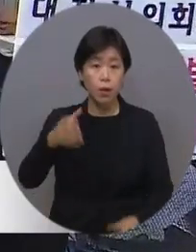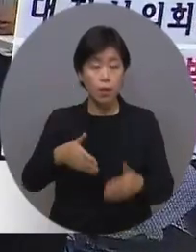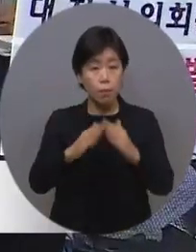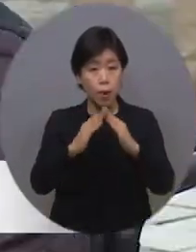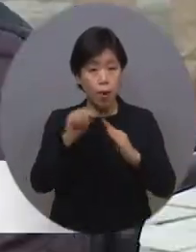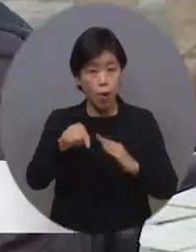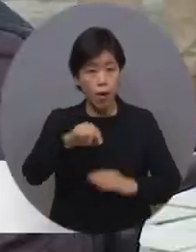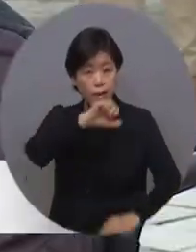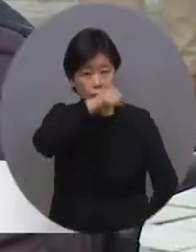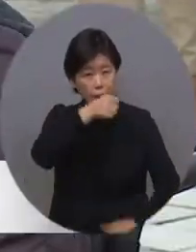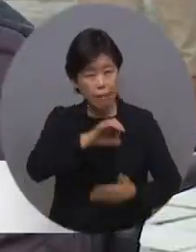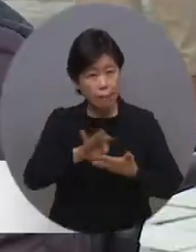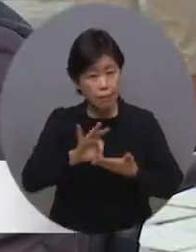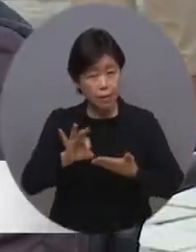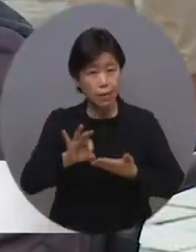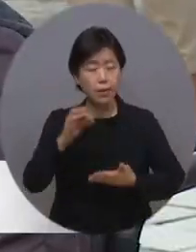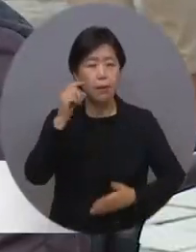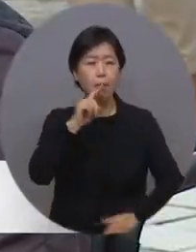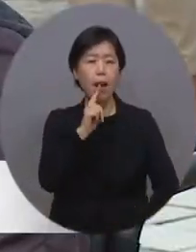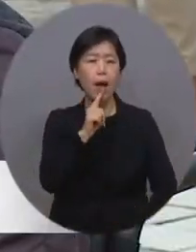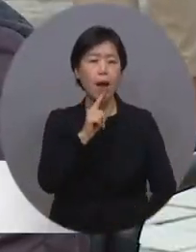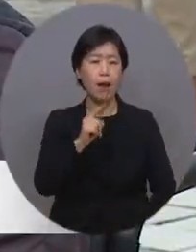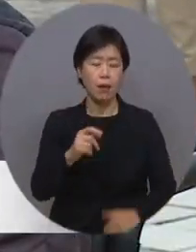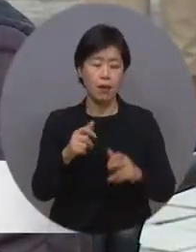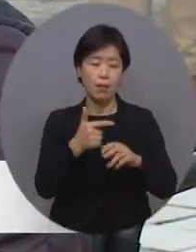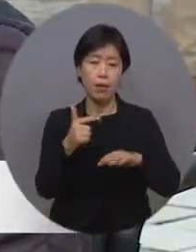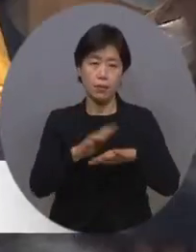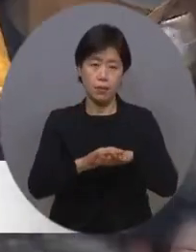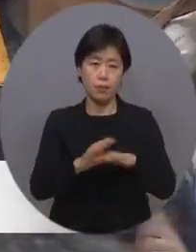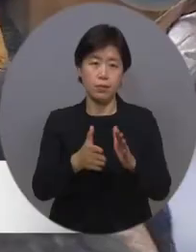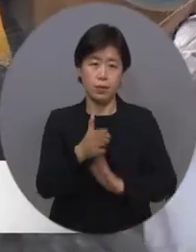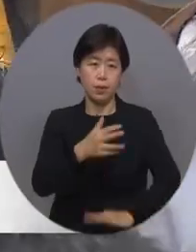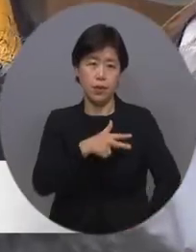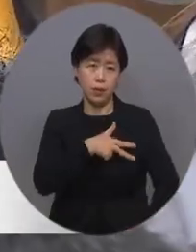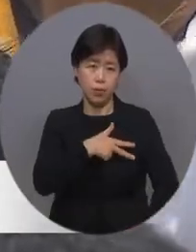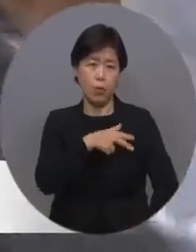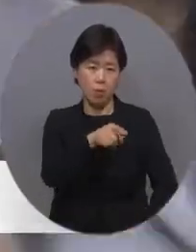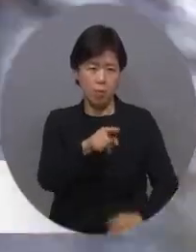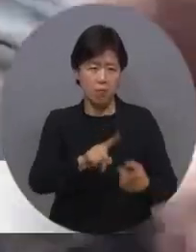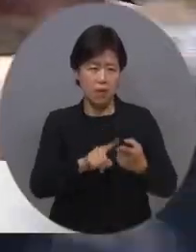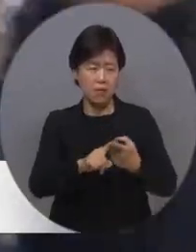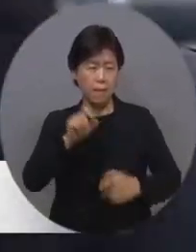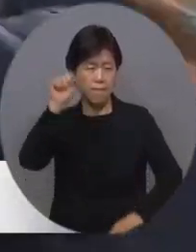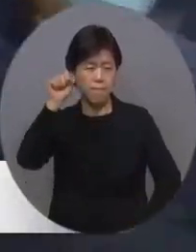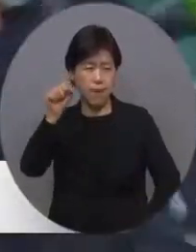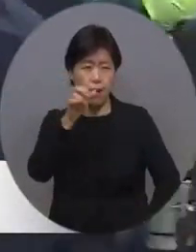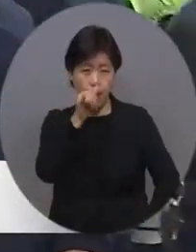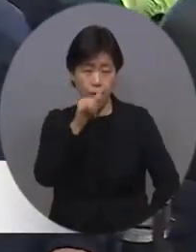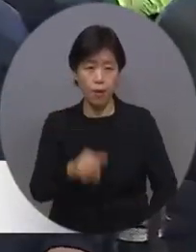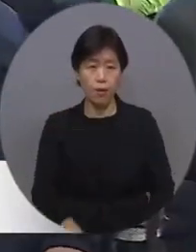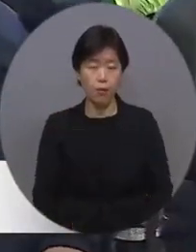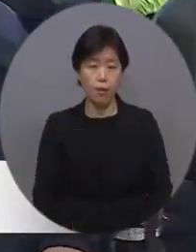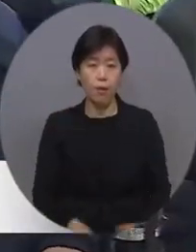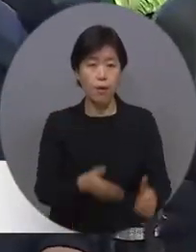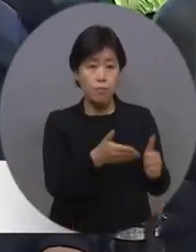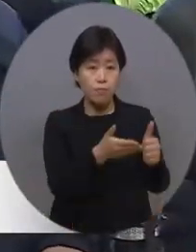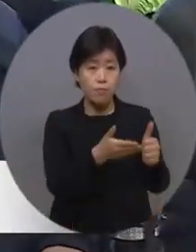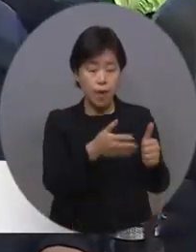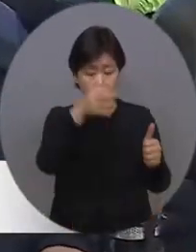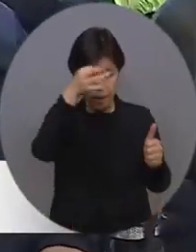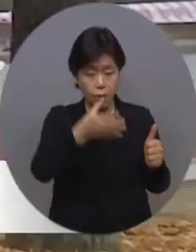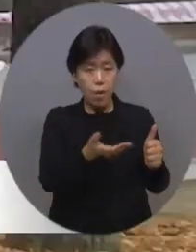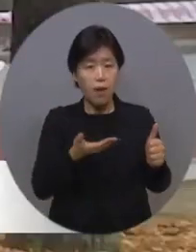낭비라고 발언한 대전시 의회 관계자를 규탄하며 장애인 인권 차별적 발언을 한 당사자에게 사과를